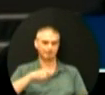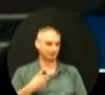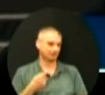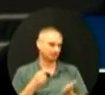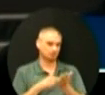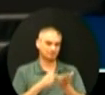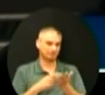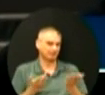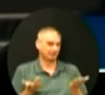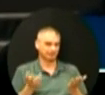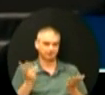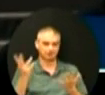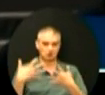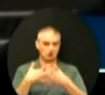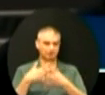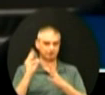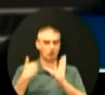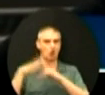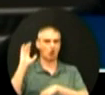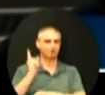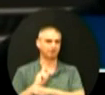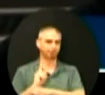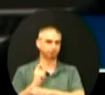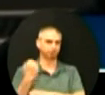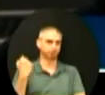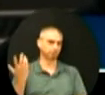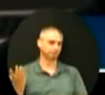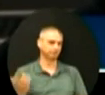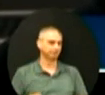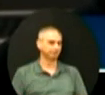כי יש לקואליציה רוב.